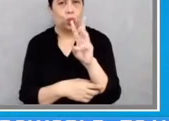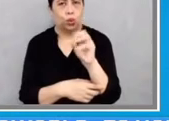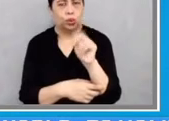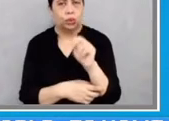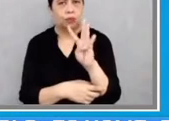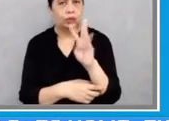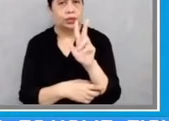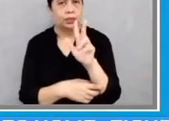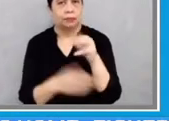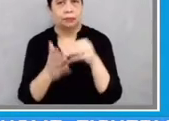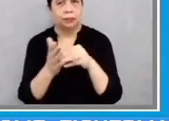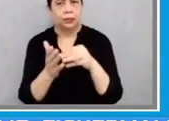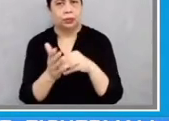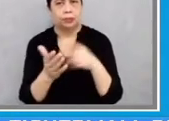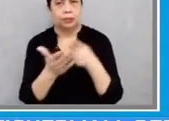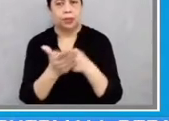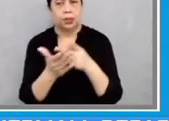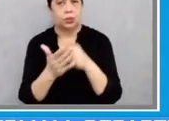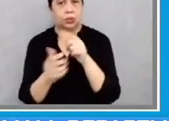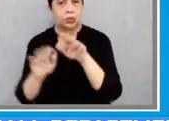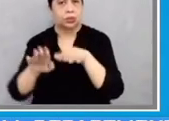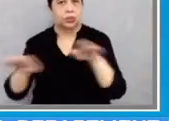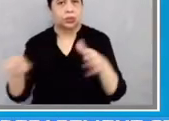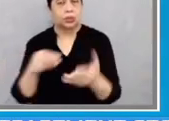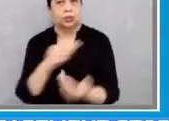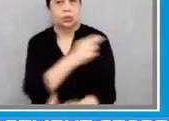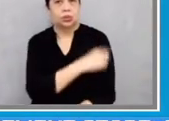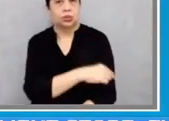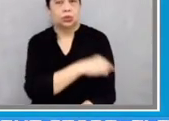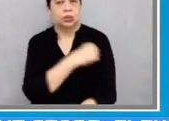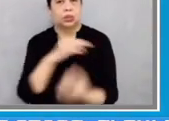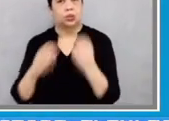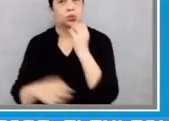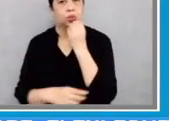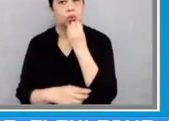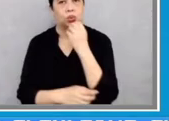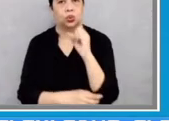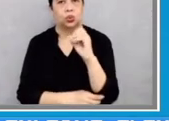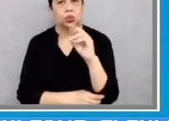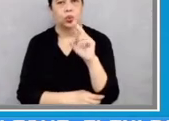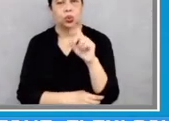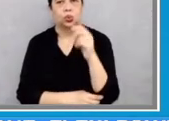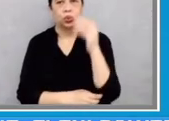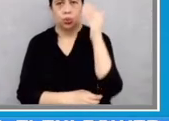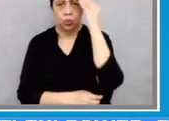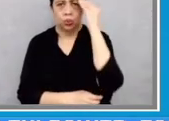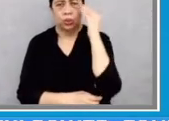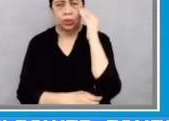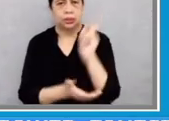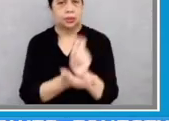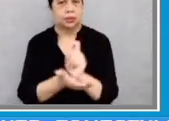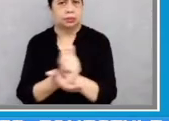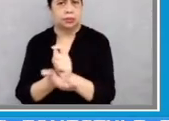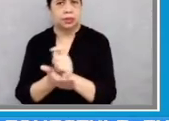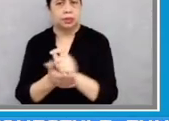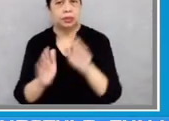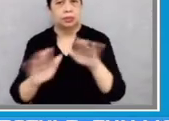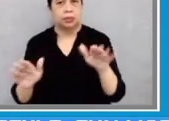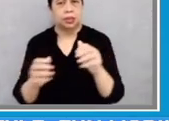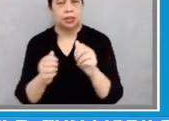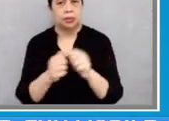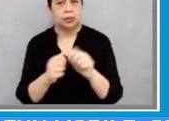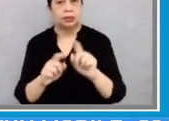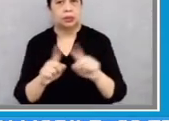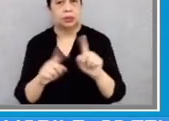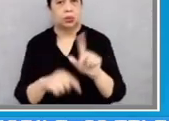million pesos sa isang children's hospital sa Seoul. Makakatulong daw ito para sa treatment ng mga batang pasyente mula sa